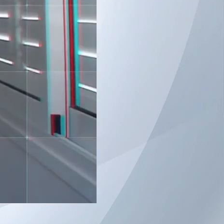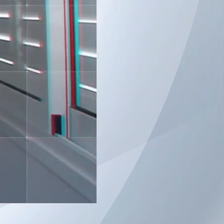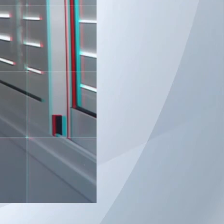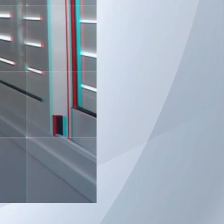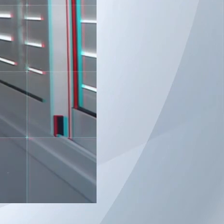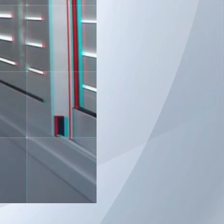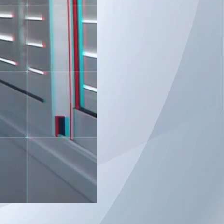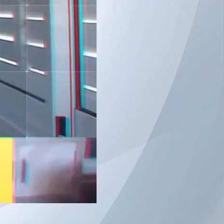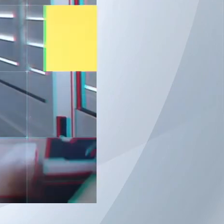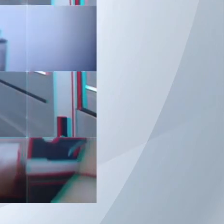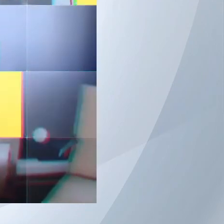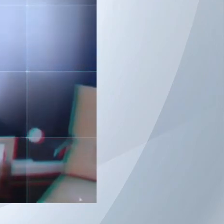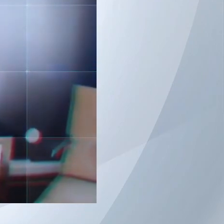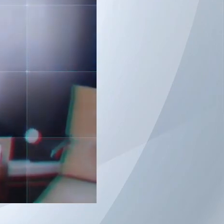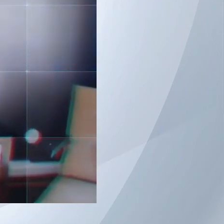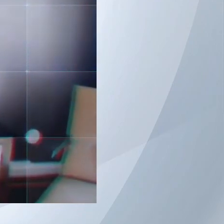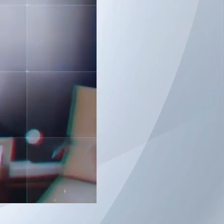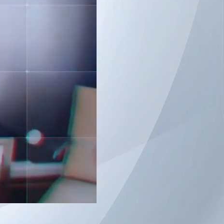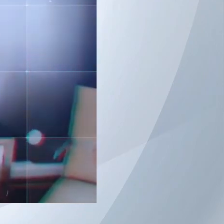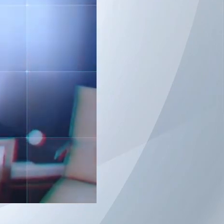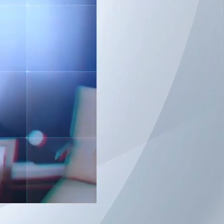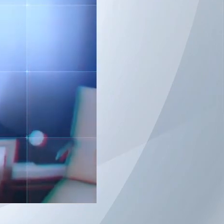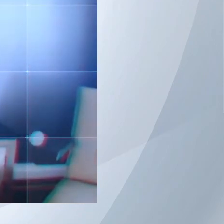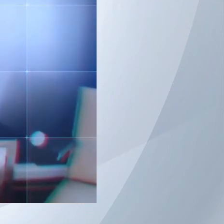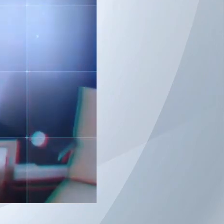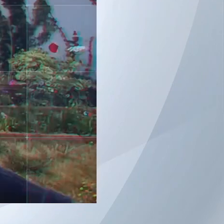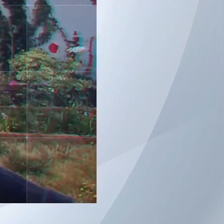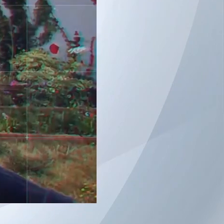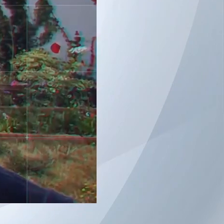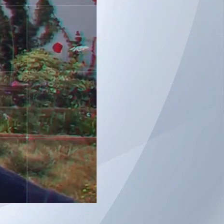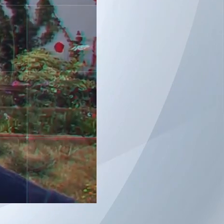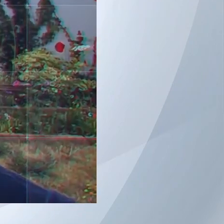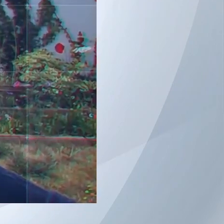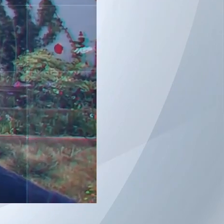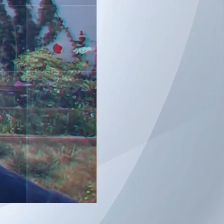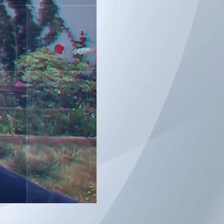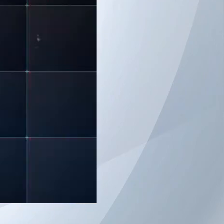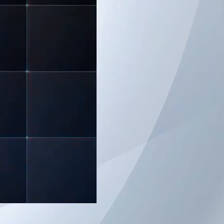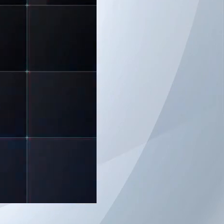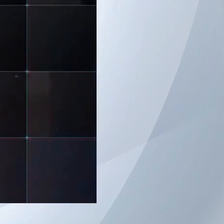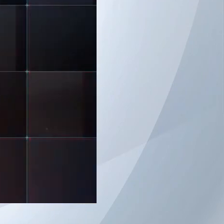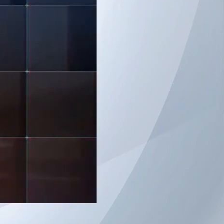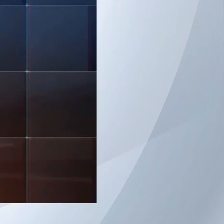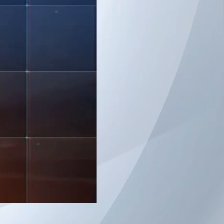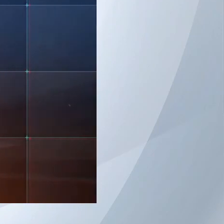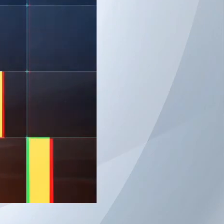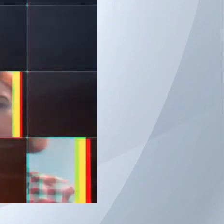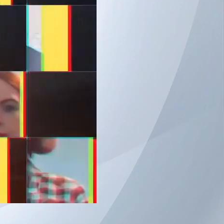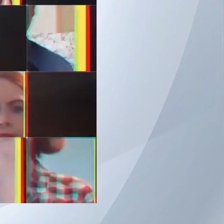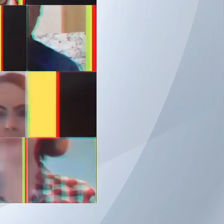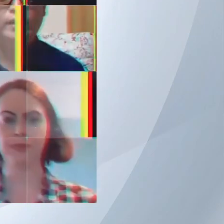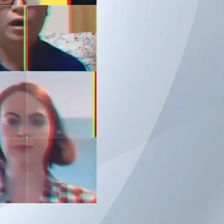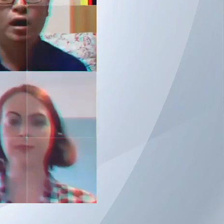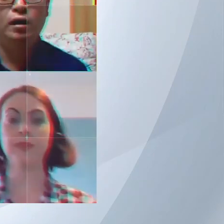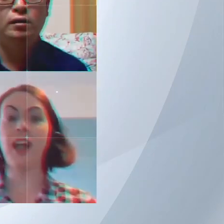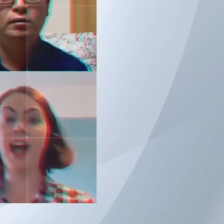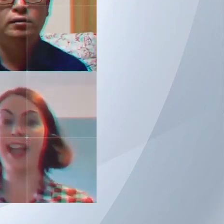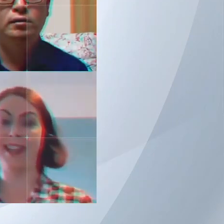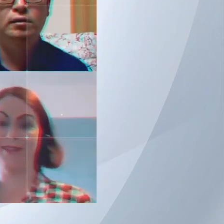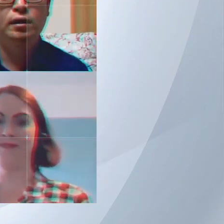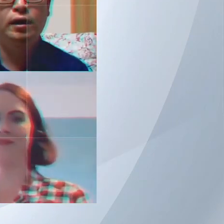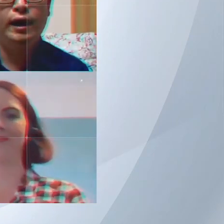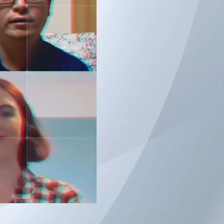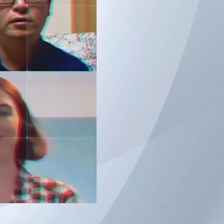שלום. אני ערן I'm סטילר Susanne מישראל. from the Netherlands. Bonjour, I'm Olivier from. Hi, I'm Gilbert Villiers of Gold